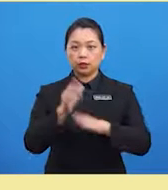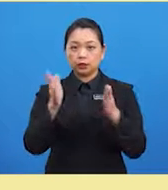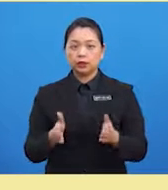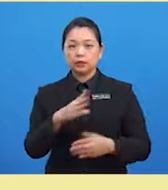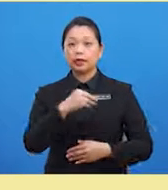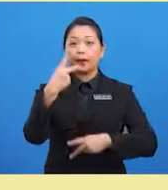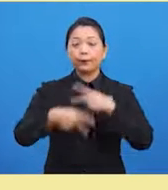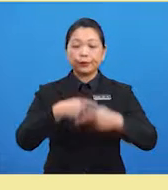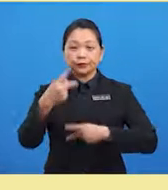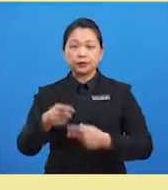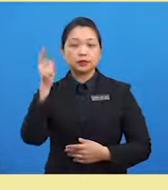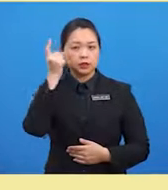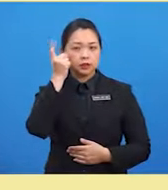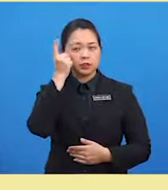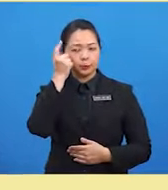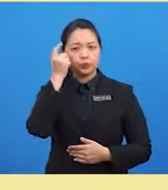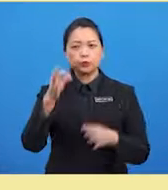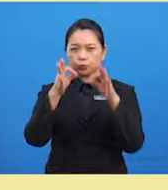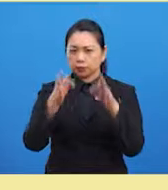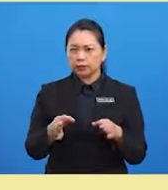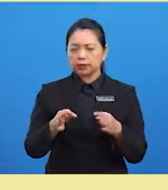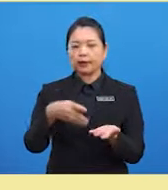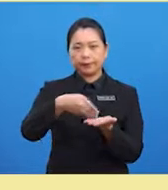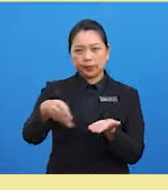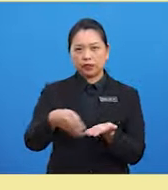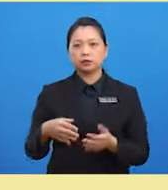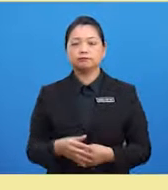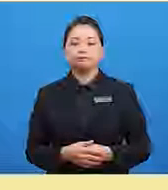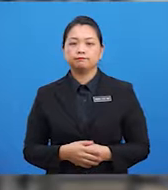proses keputusan pembelian.